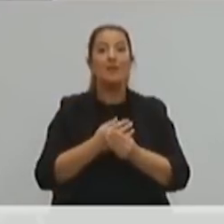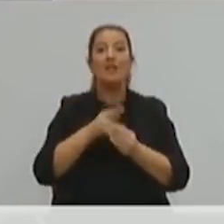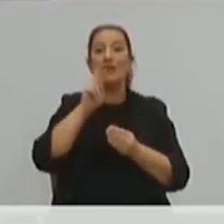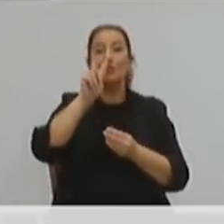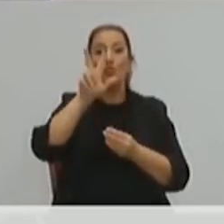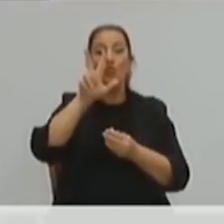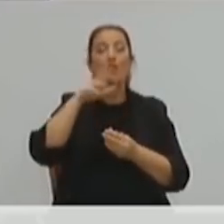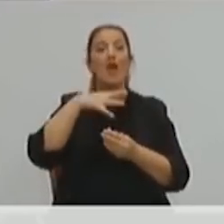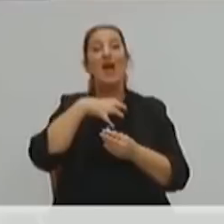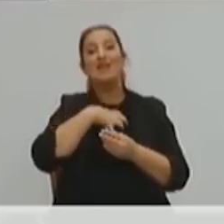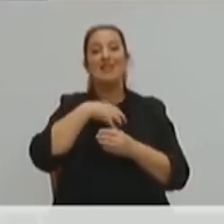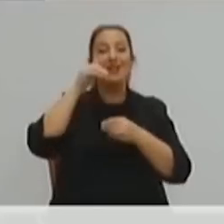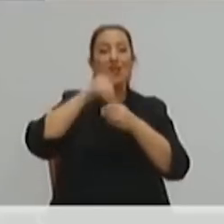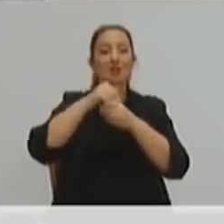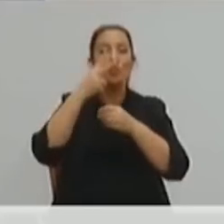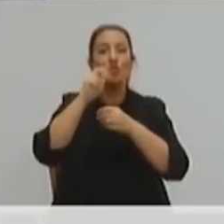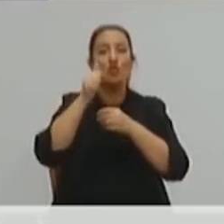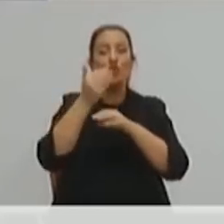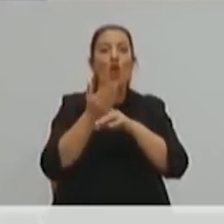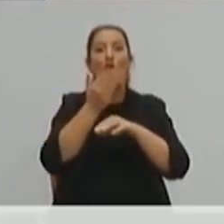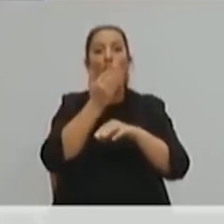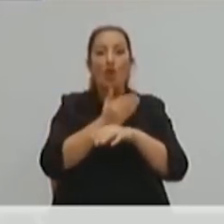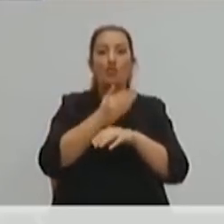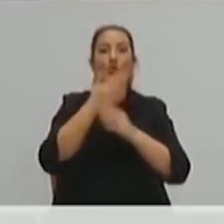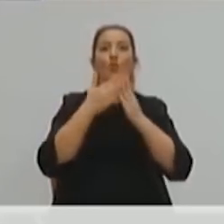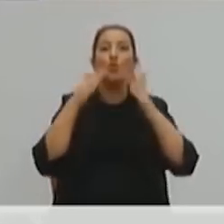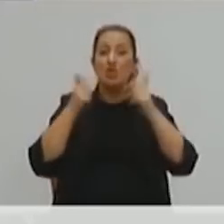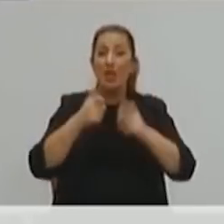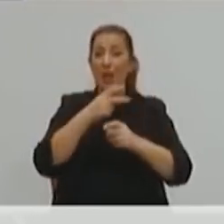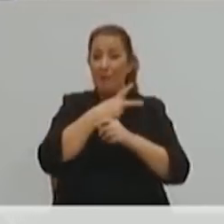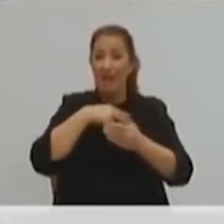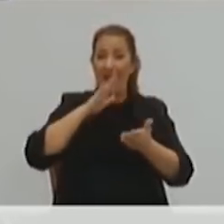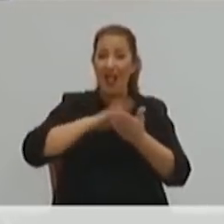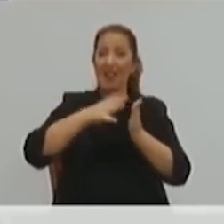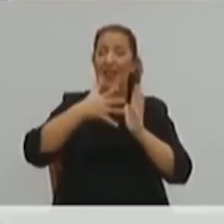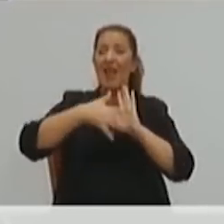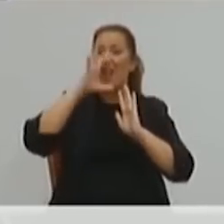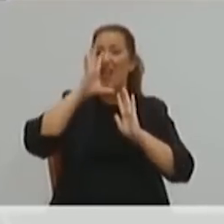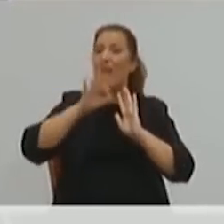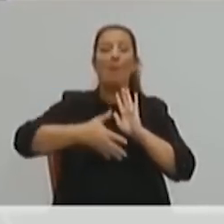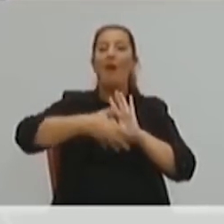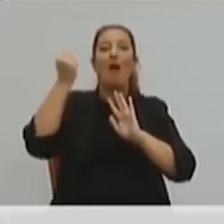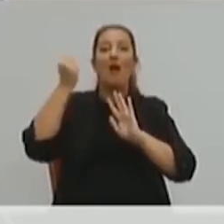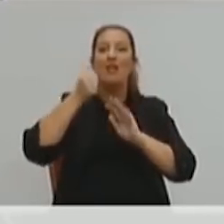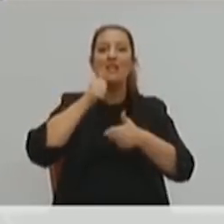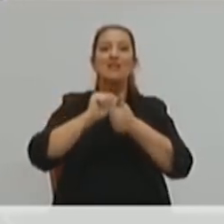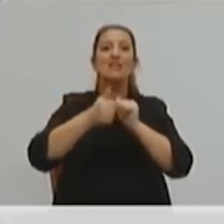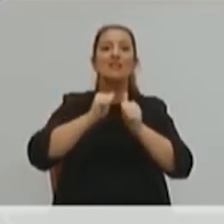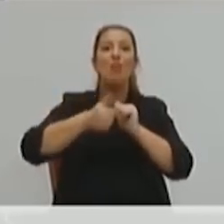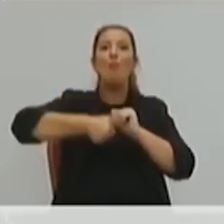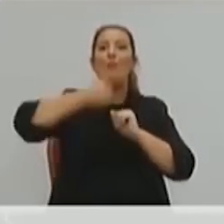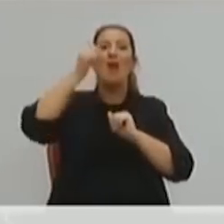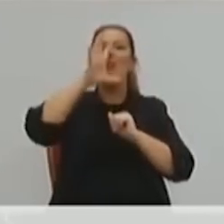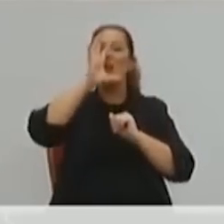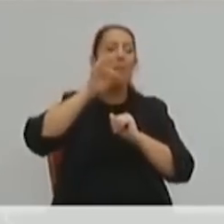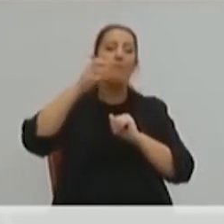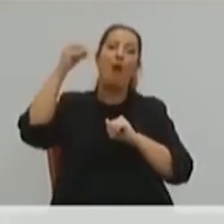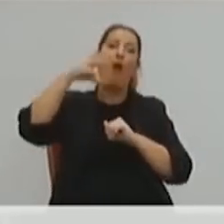23 Haziran seçiminden 3 gün önce Büyükşehir Belediyesi'nin elinden burayı kim aldı? Spor Bakanlığı, yani AK